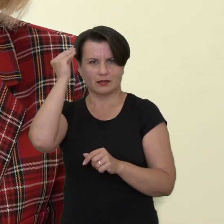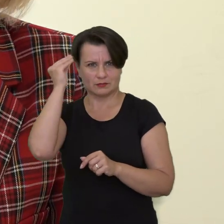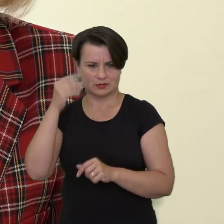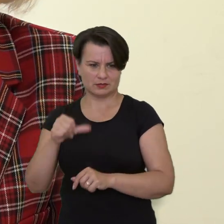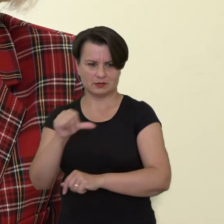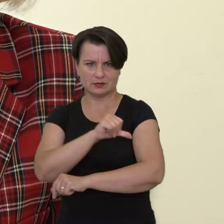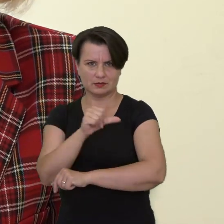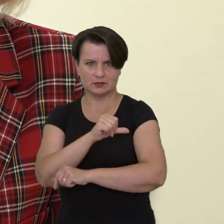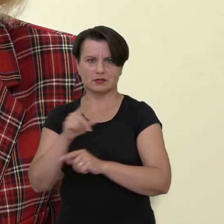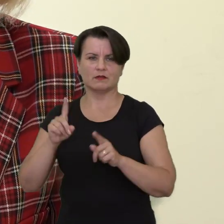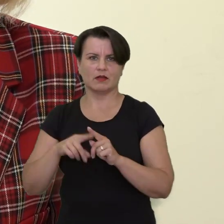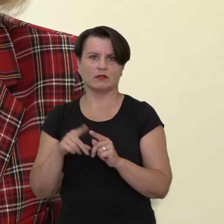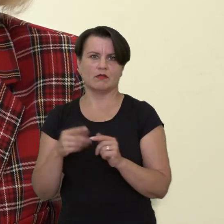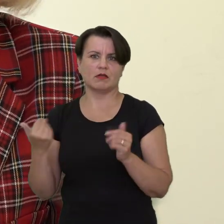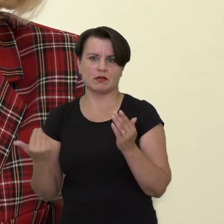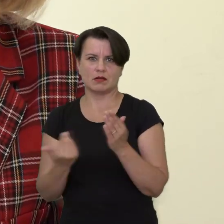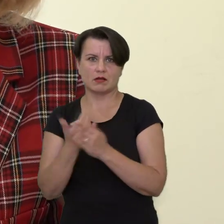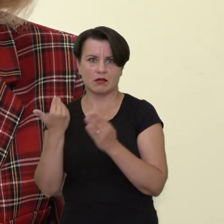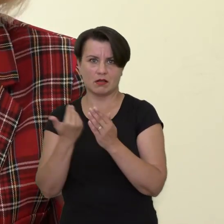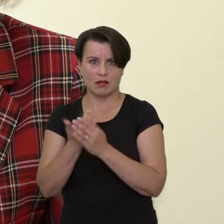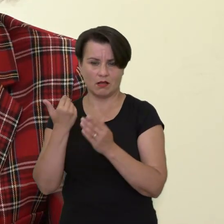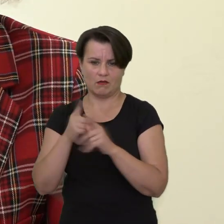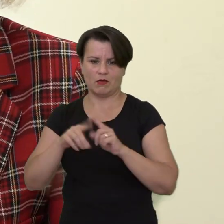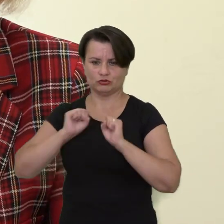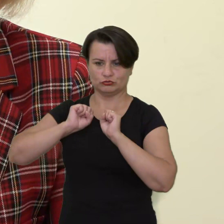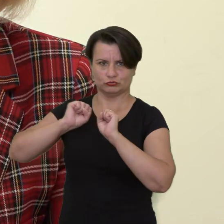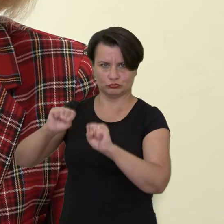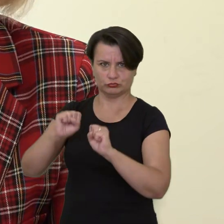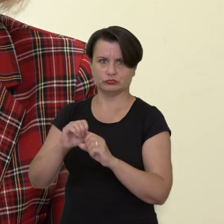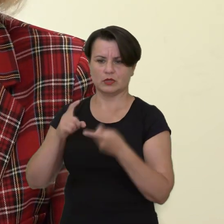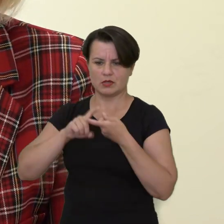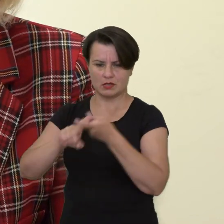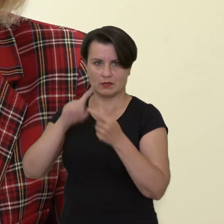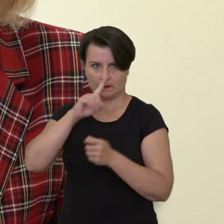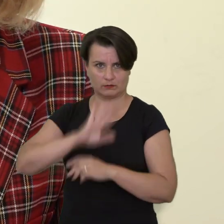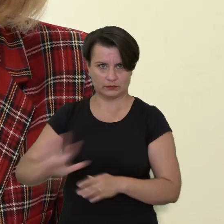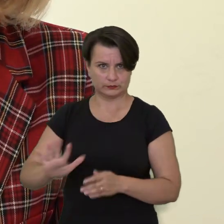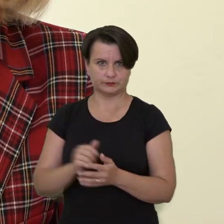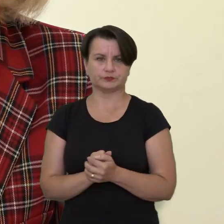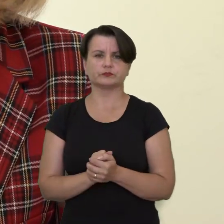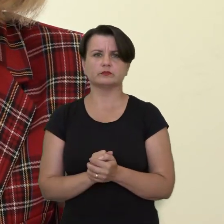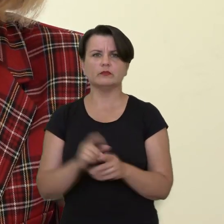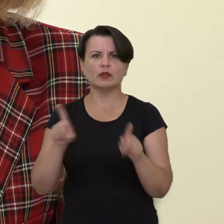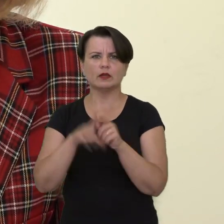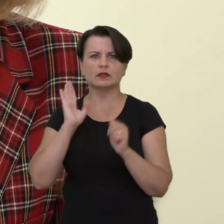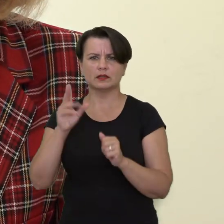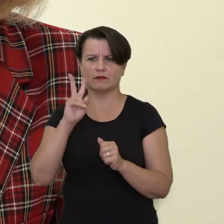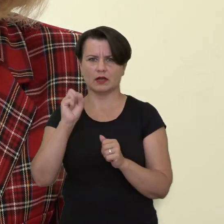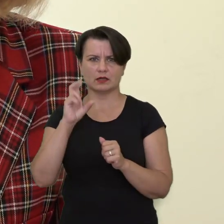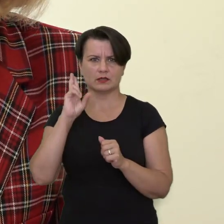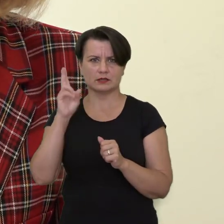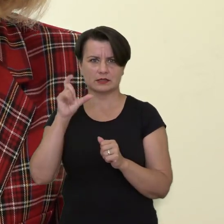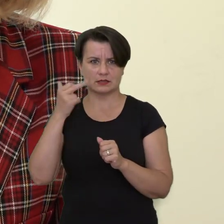vėl pastipriname savo atsparumą šiai infekcijai. Kadangi skiepijama su daugia